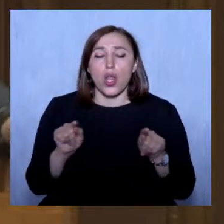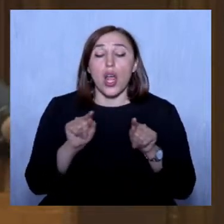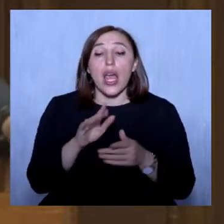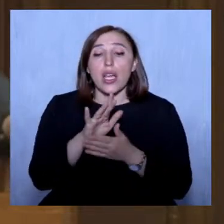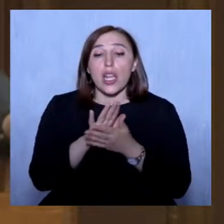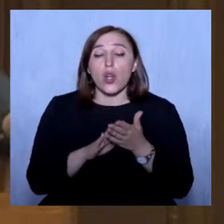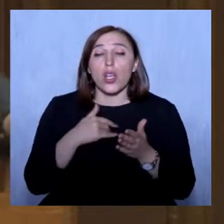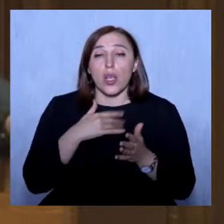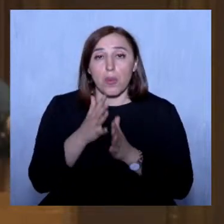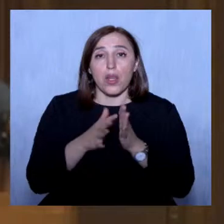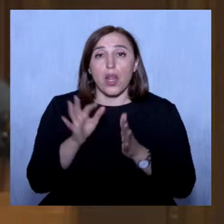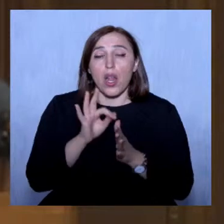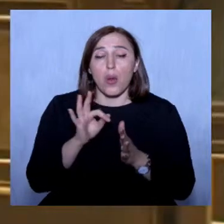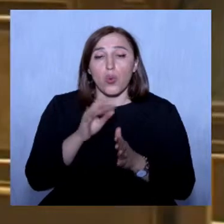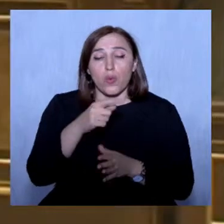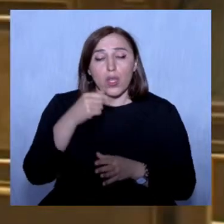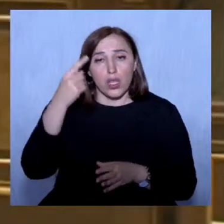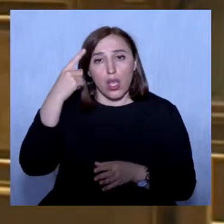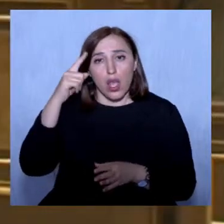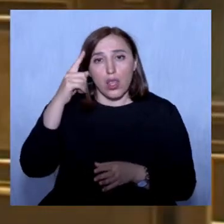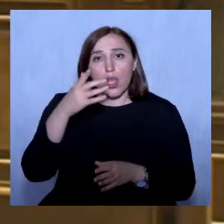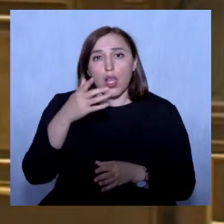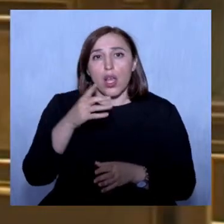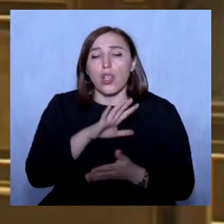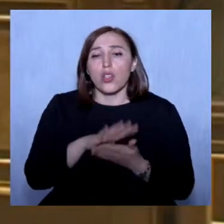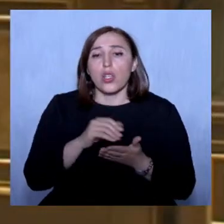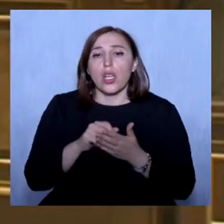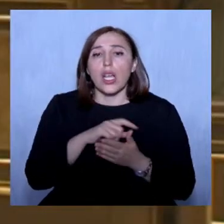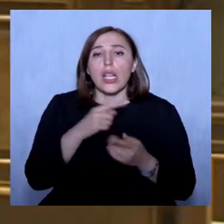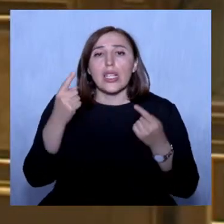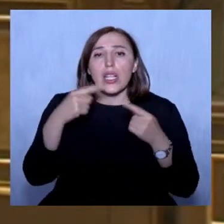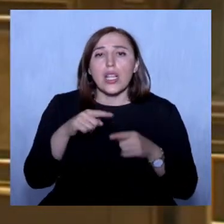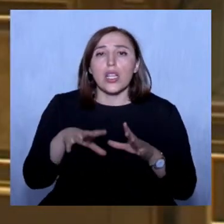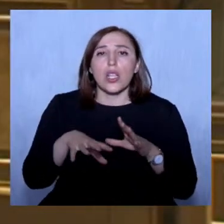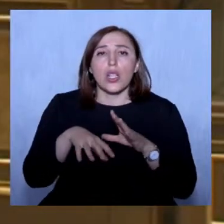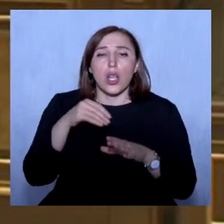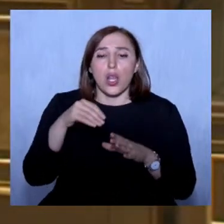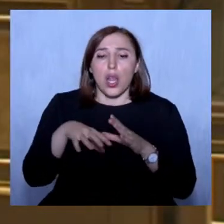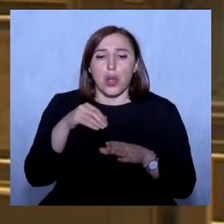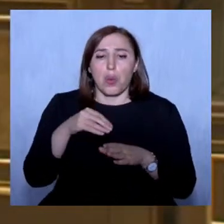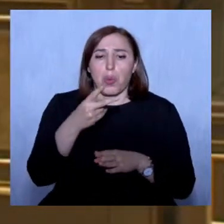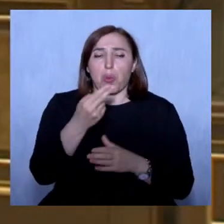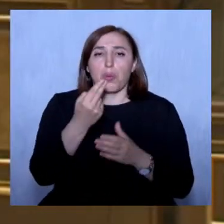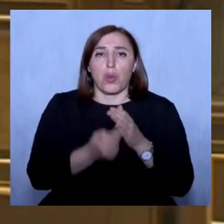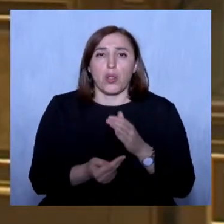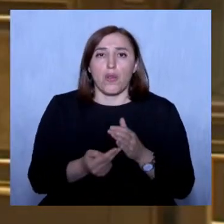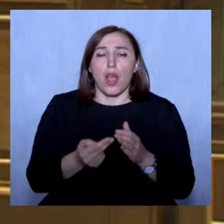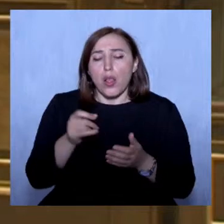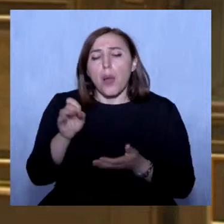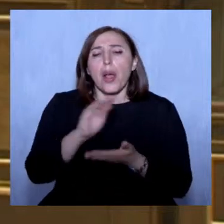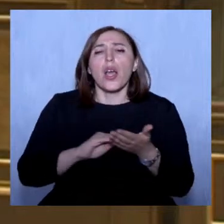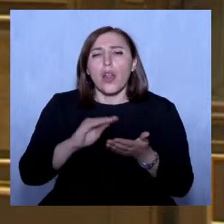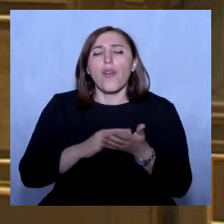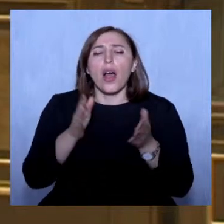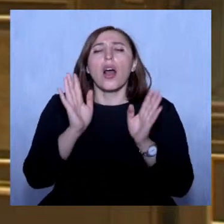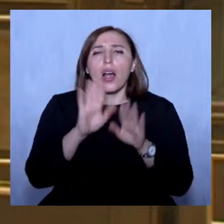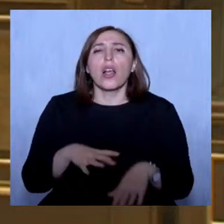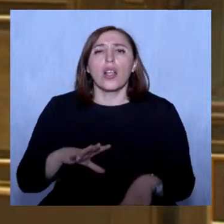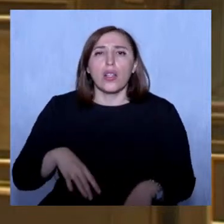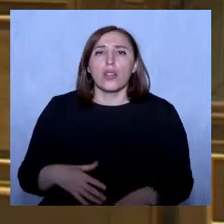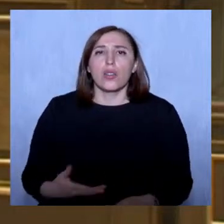չի հնարքներն են, որող սնանկություն անտրությունները արդյունքներով հերևած, հիմա անընթատ գրգնեք էլ նույն